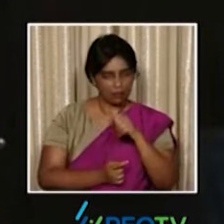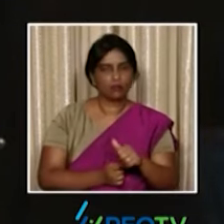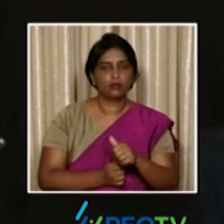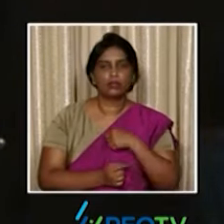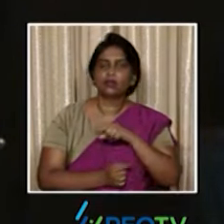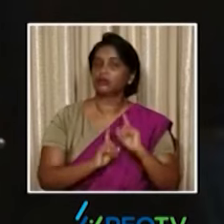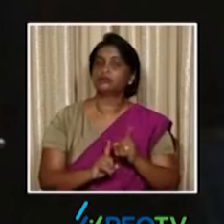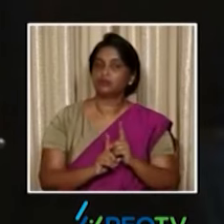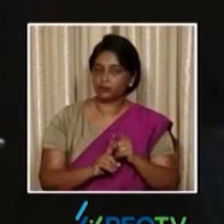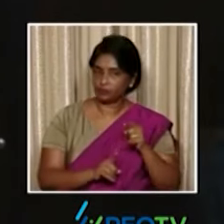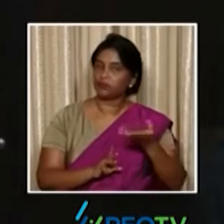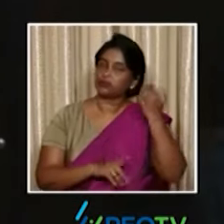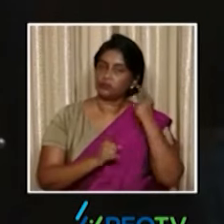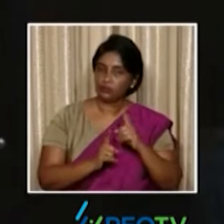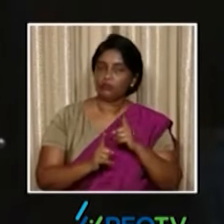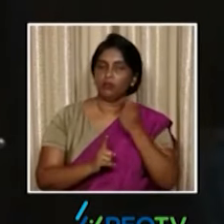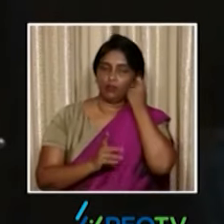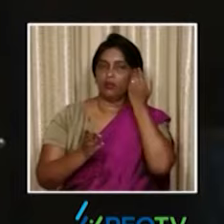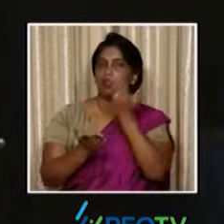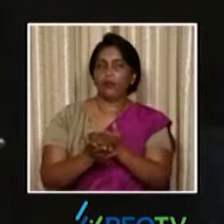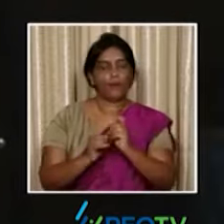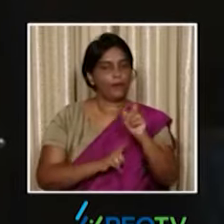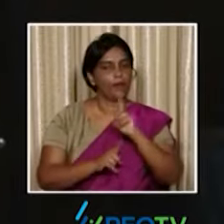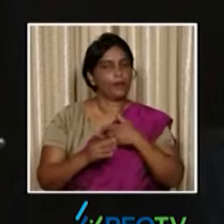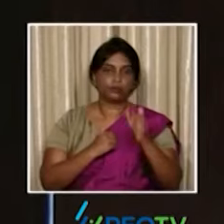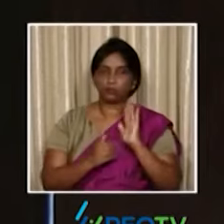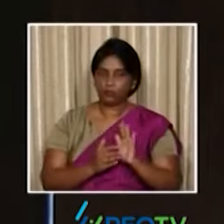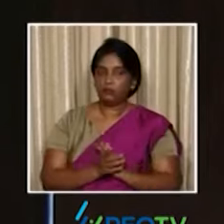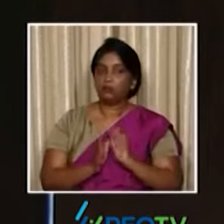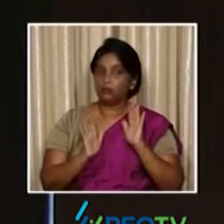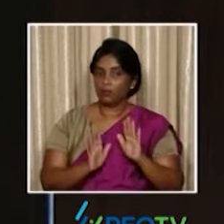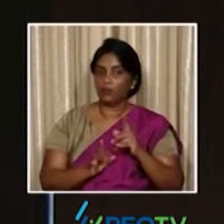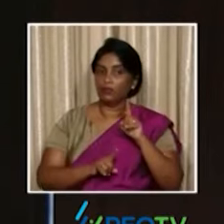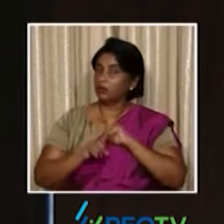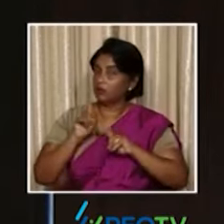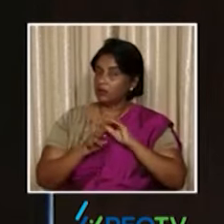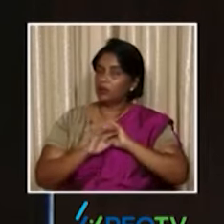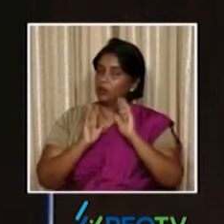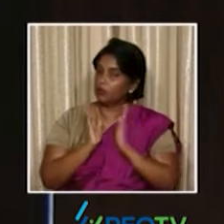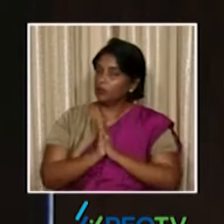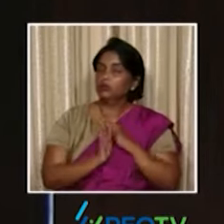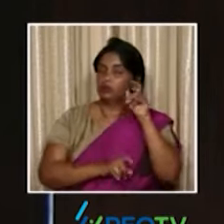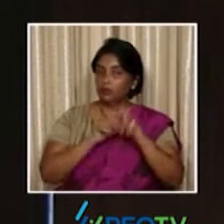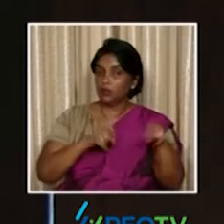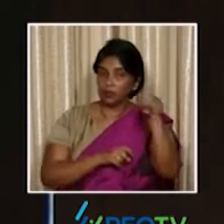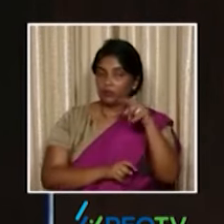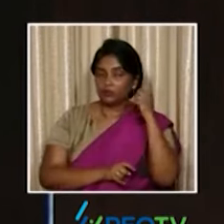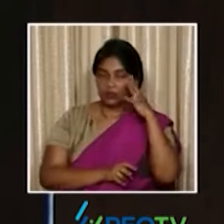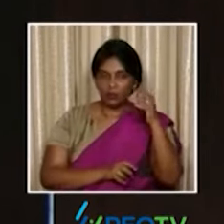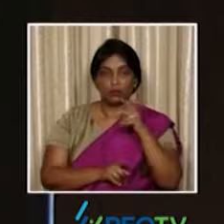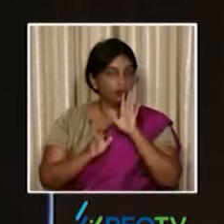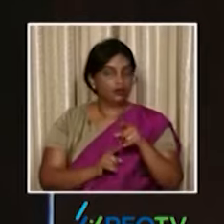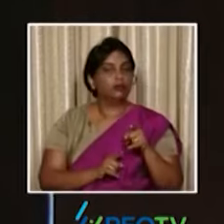එතුමාගෙන් ඉල්ලීම කරන්නම්. පරණක වෙනම යෝජනාවක් ගෙනල්ලා පාර්ලිමේන්තුවේ අපේ සහය දෙනවා ඒකට. හැබැයි අපි කතා කරන හැම නියෝජිතෙක් මතක තබා ගත යුතුයි. මේ